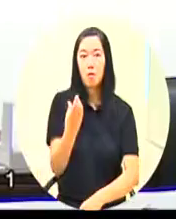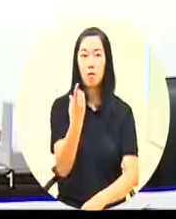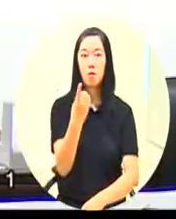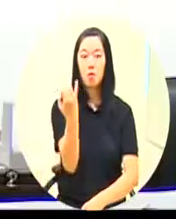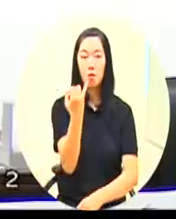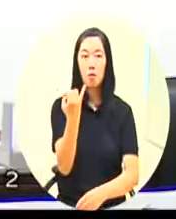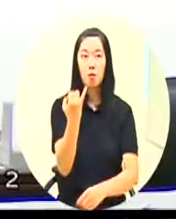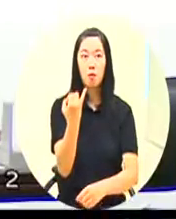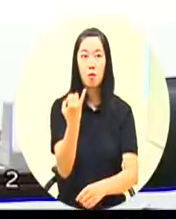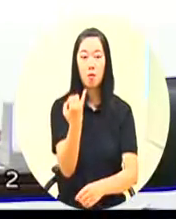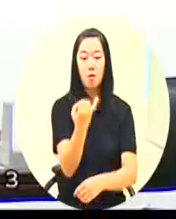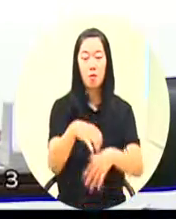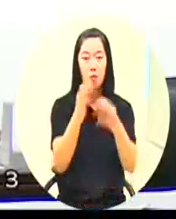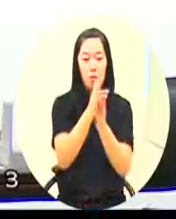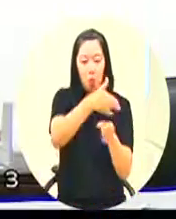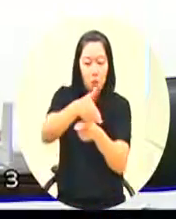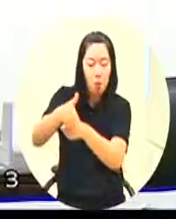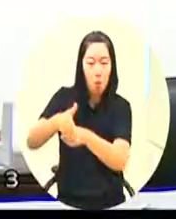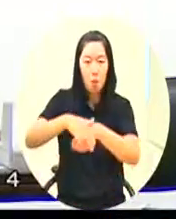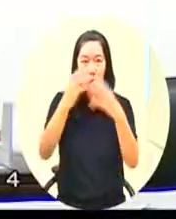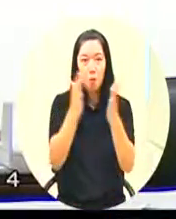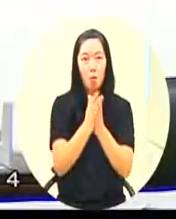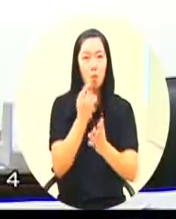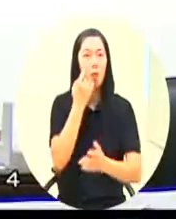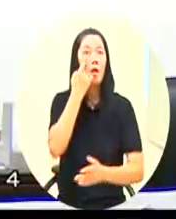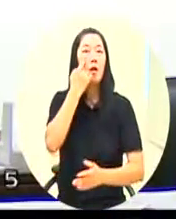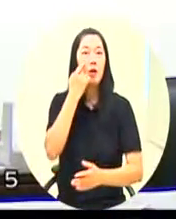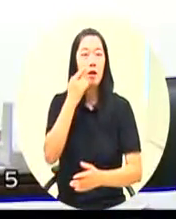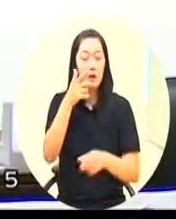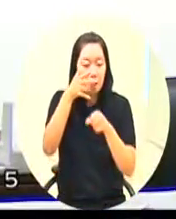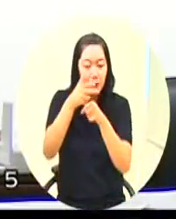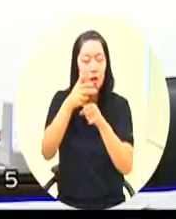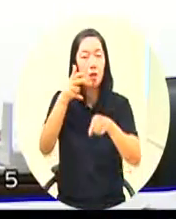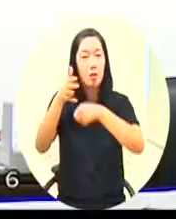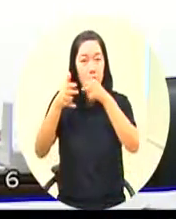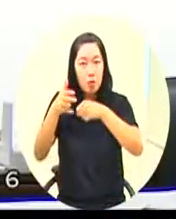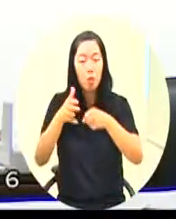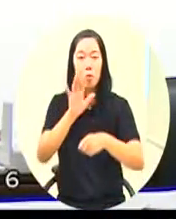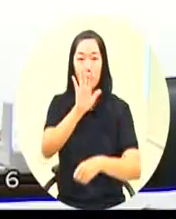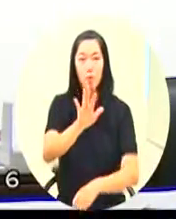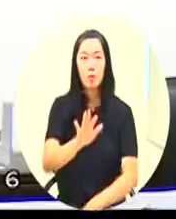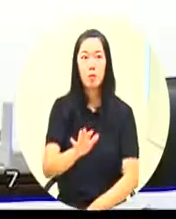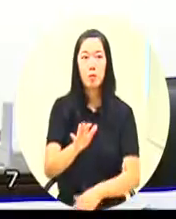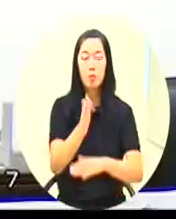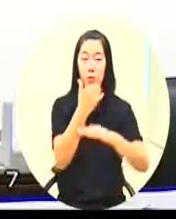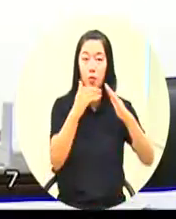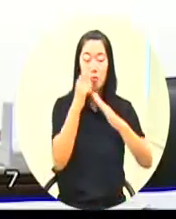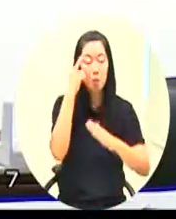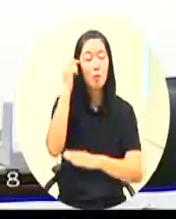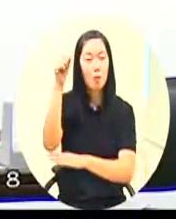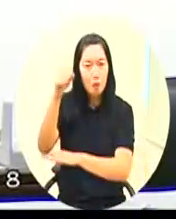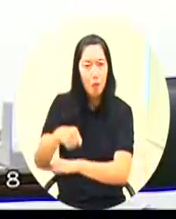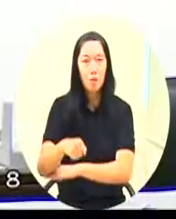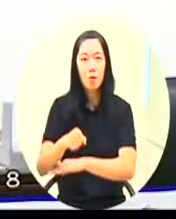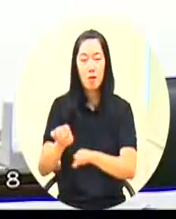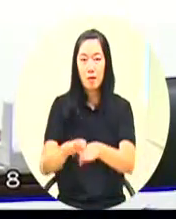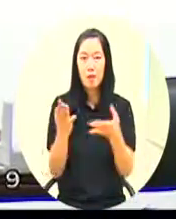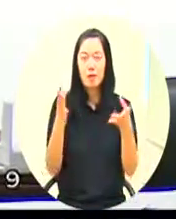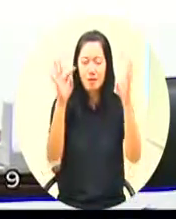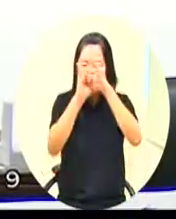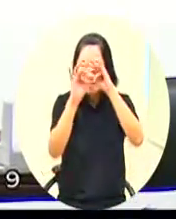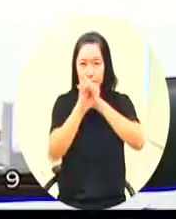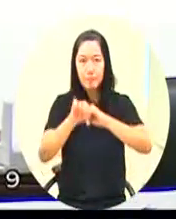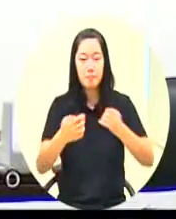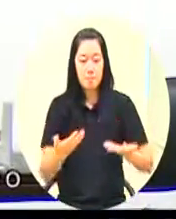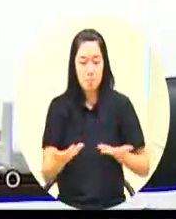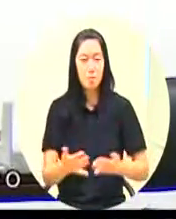裙底风光都在里面，有拍照的，有录影的，学校才愿意开始调查这个案子，因